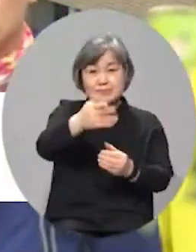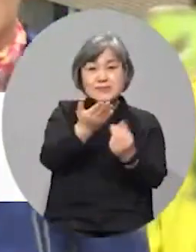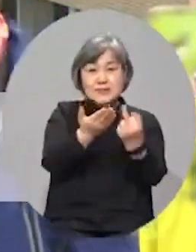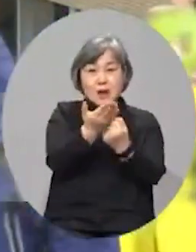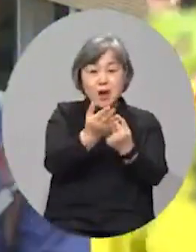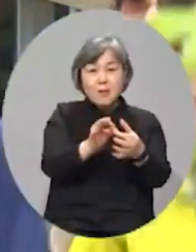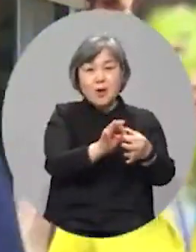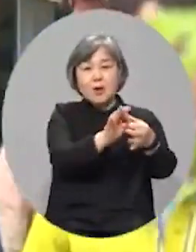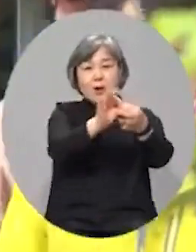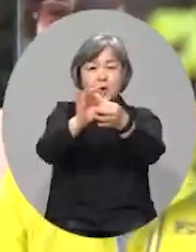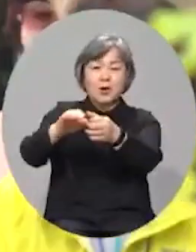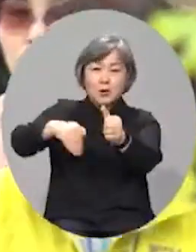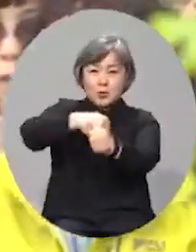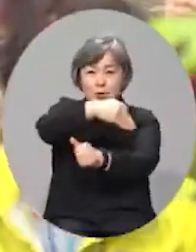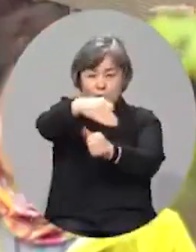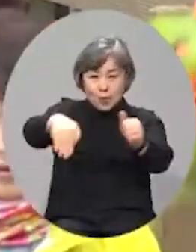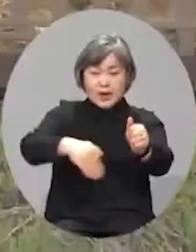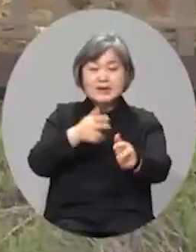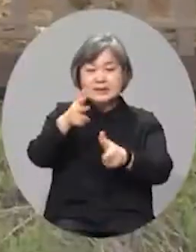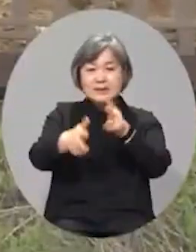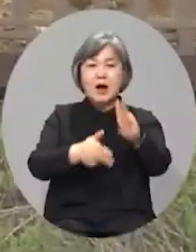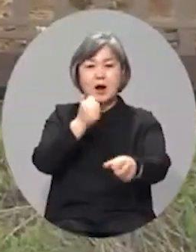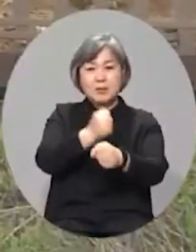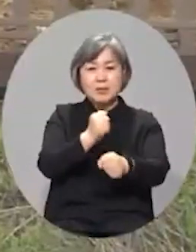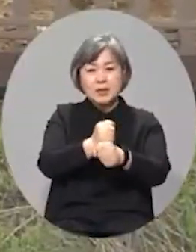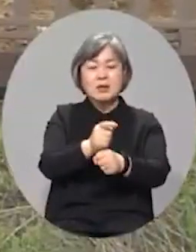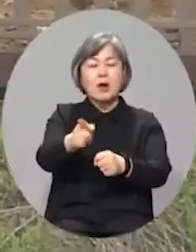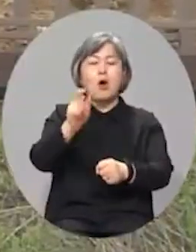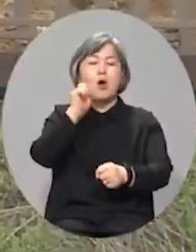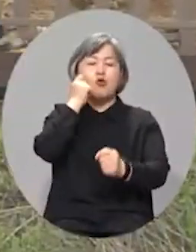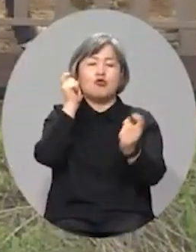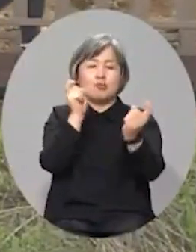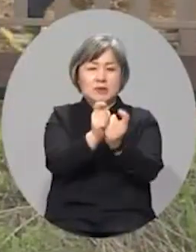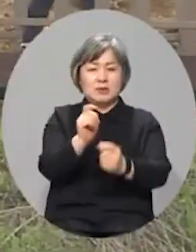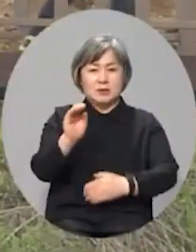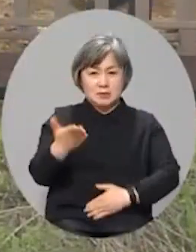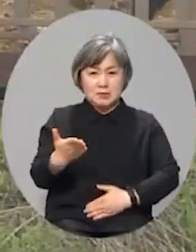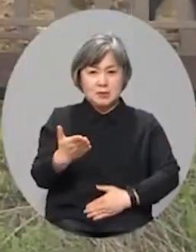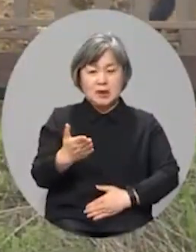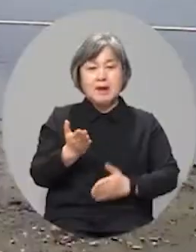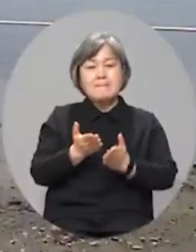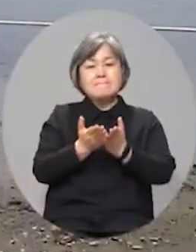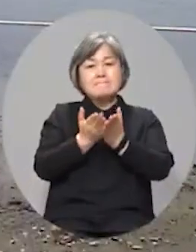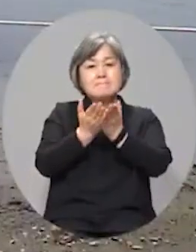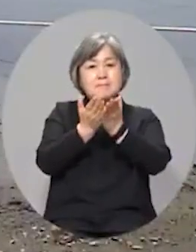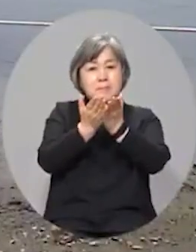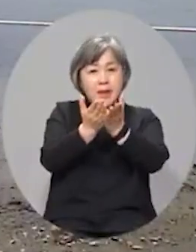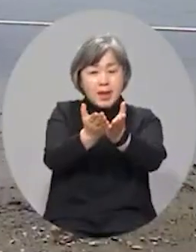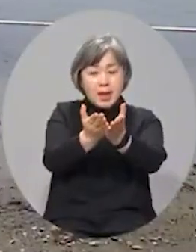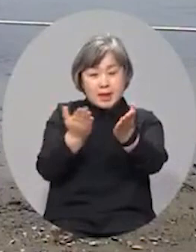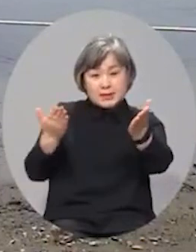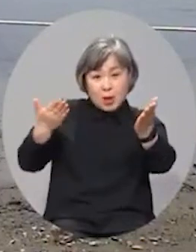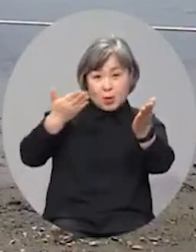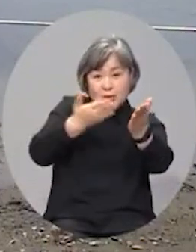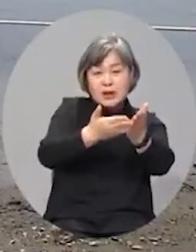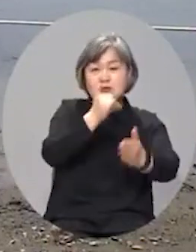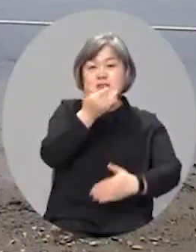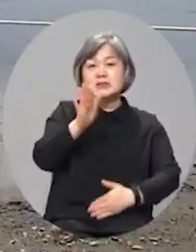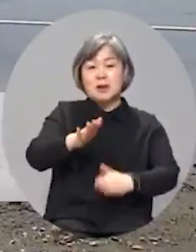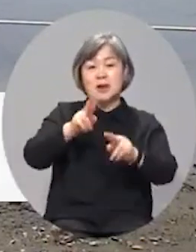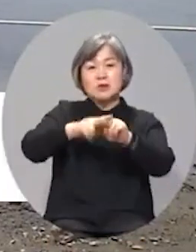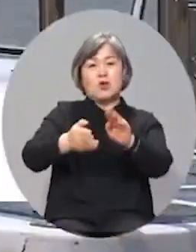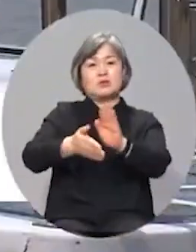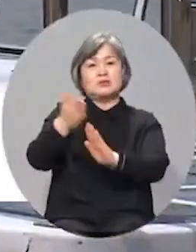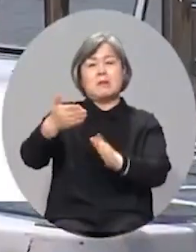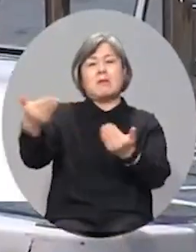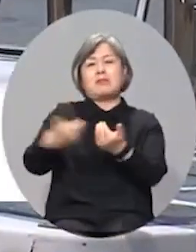일주하는 생태관광 루트 조성 사업이 복병을 만난 겁니다. 유람선을 띄워 섬에 접근할 수도 있지만 정읍시의